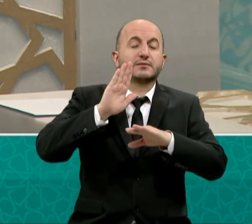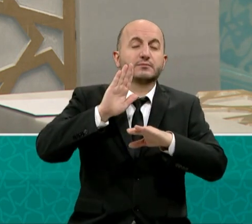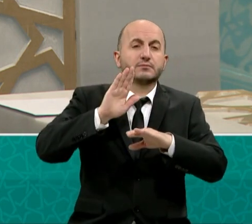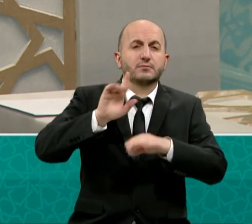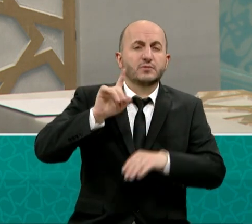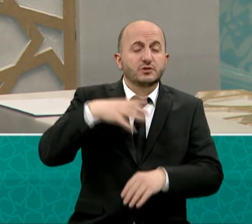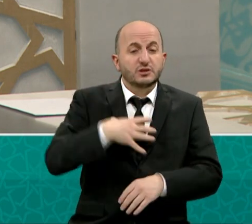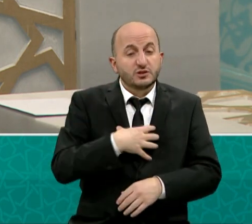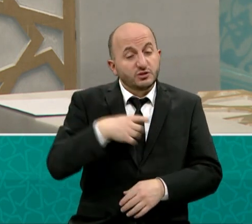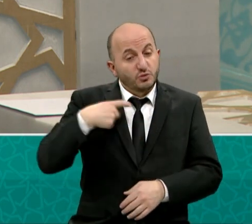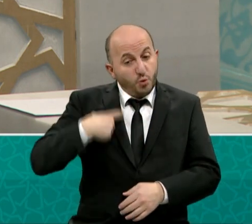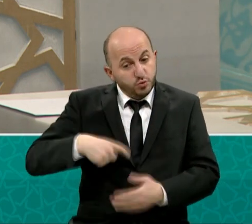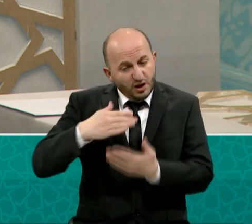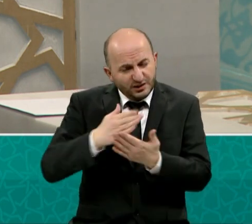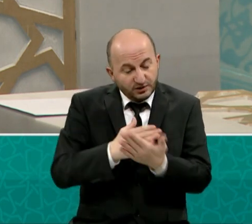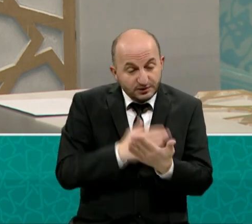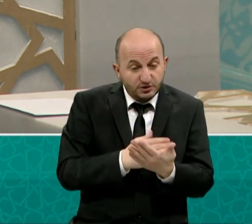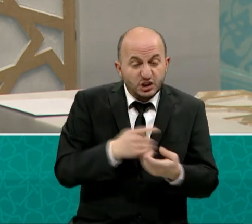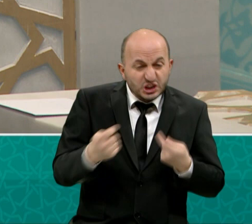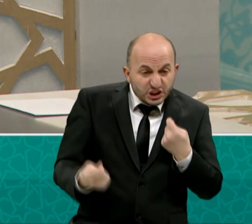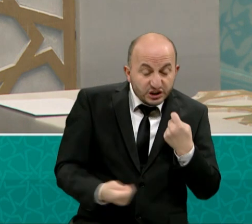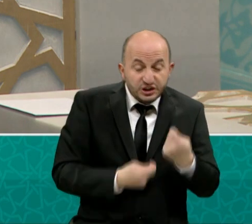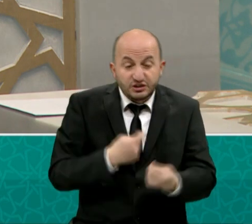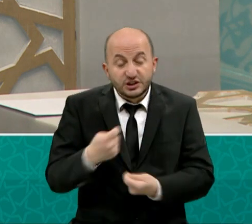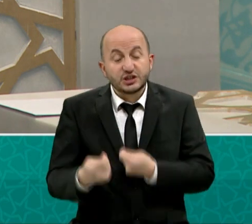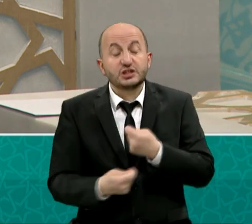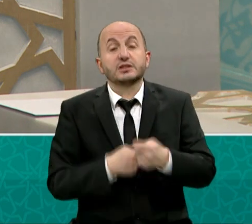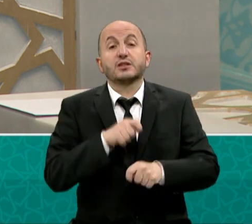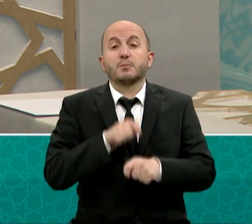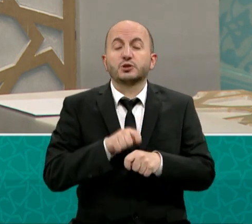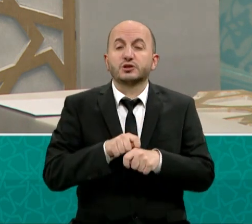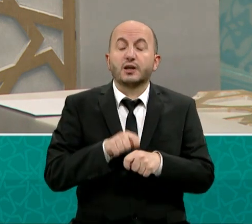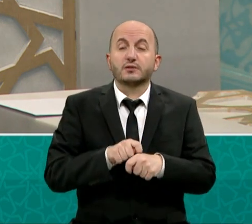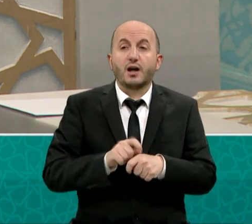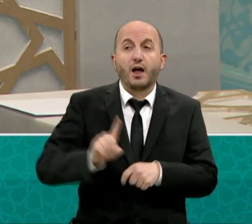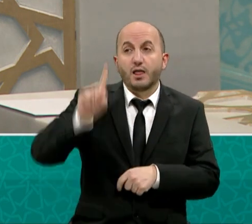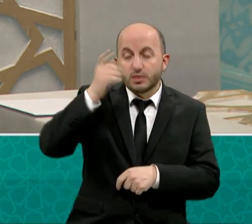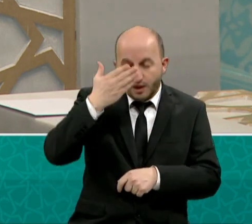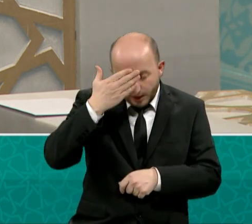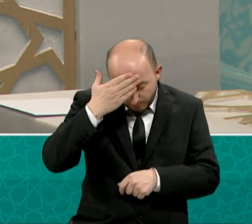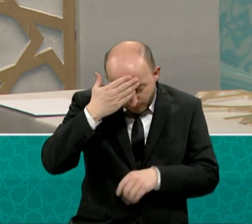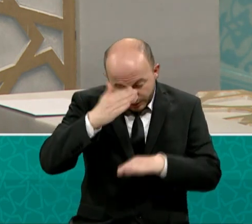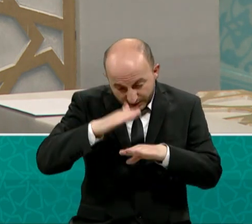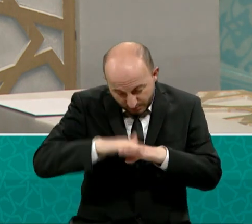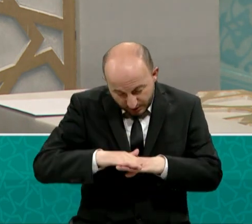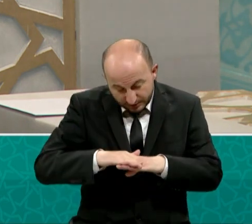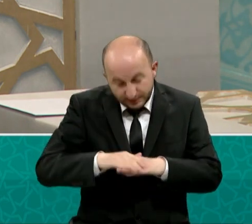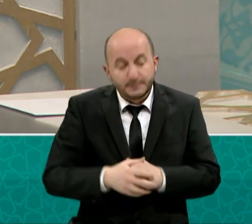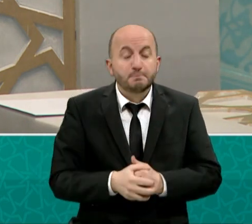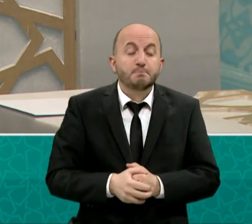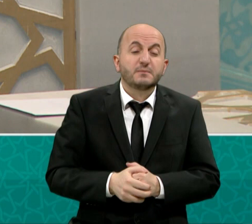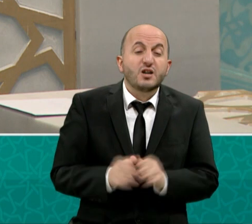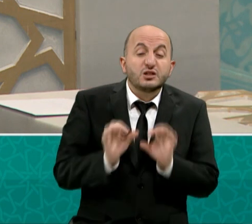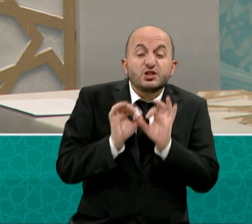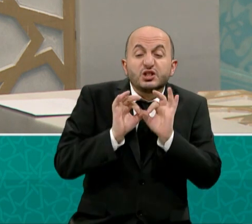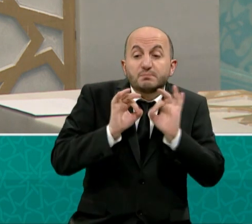zatında, sıfatlarında, isimlerinde, iş ve icraatlarında ona ibadet ve kulluk ederken